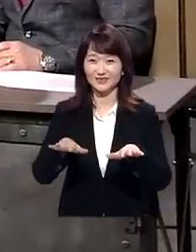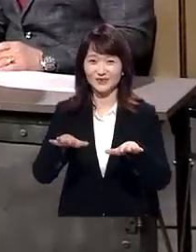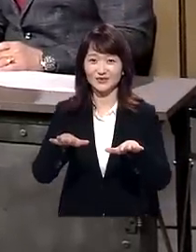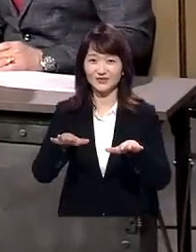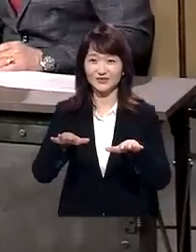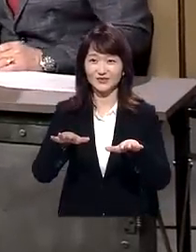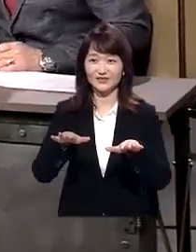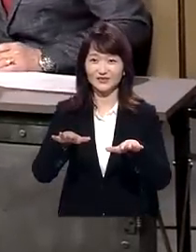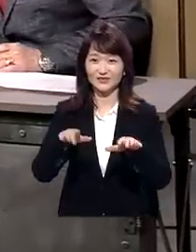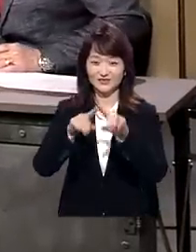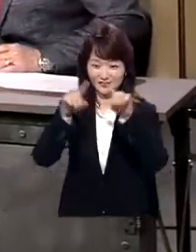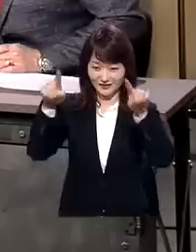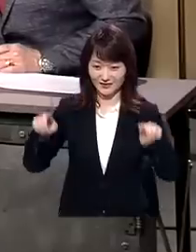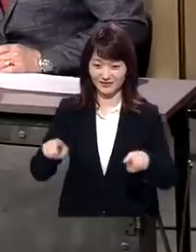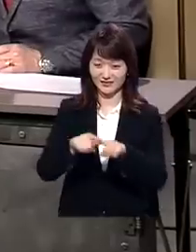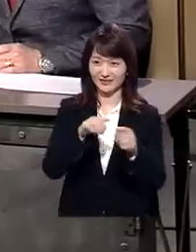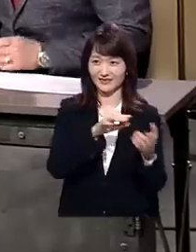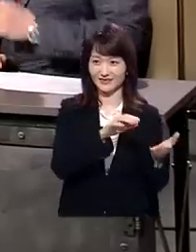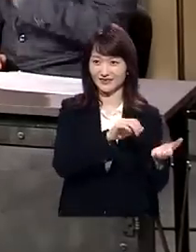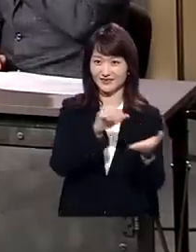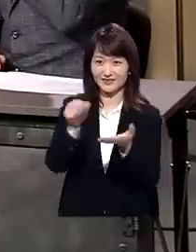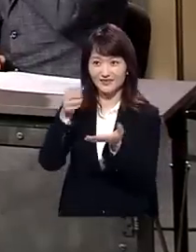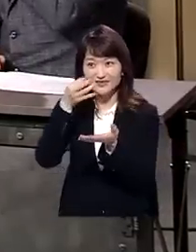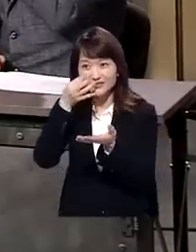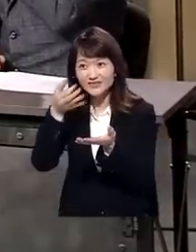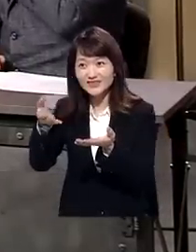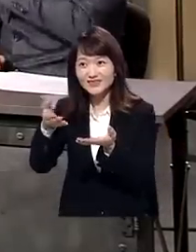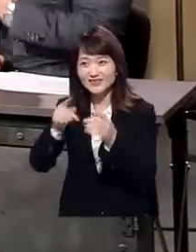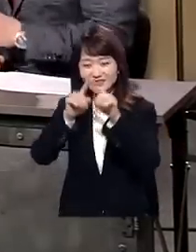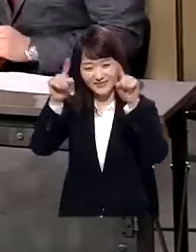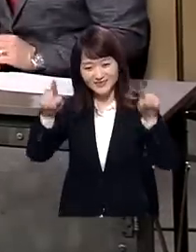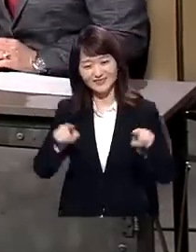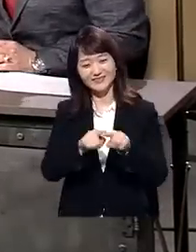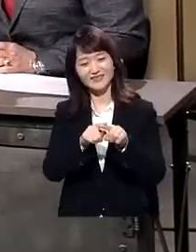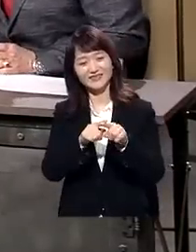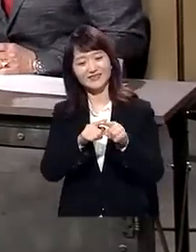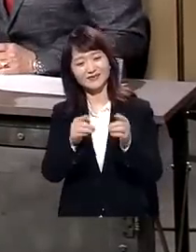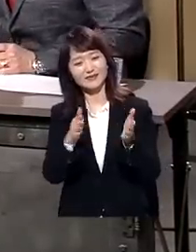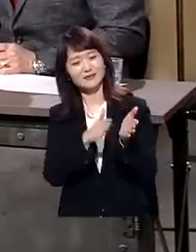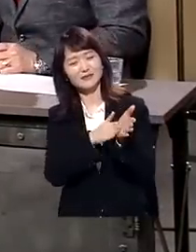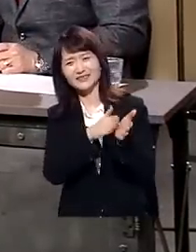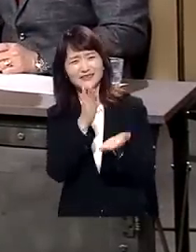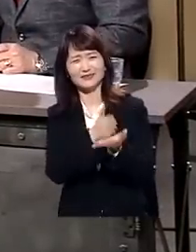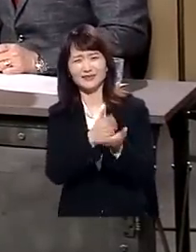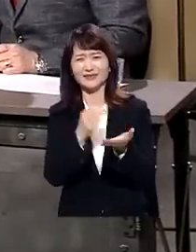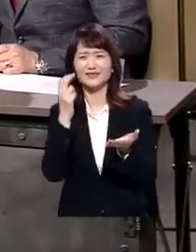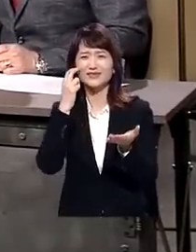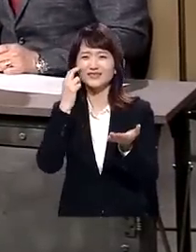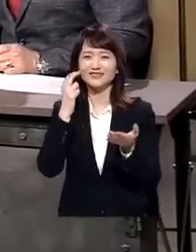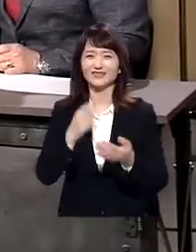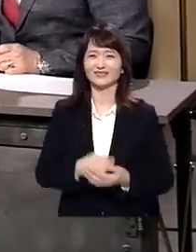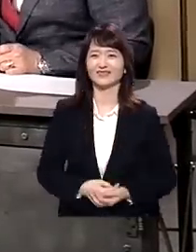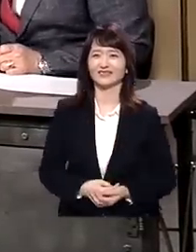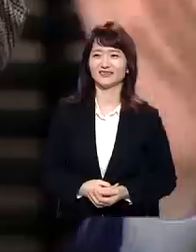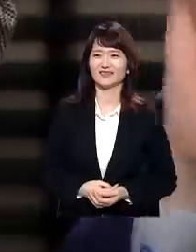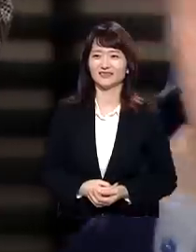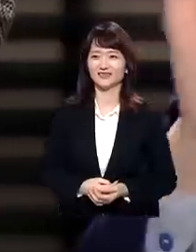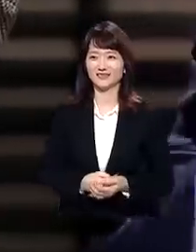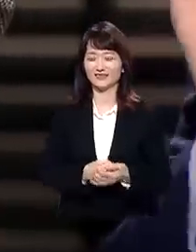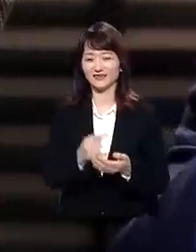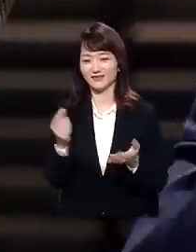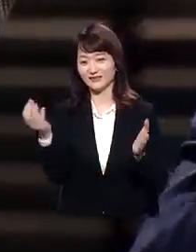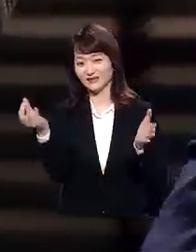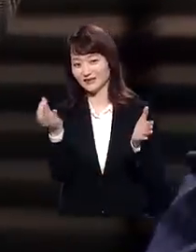어? 자, 만져도 돼요? 아유, 만지지 마. 떼타. 어, 아니, 농담이고요. 어, 자, 이런 거 보신 적